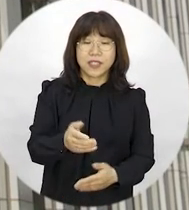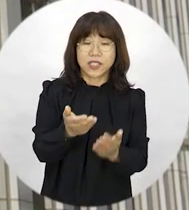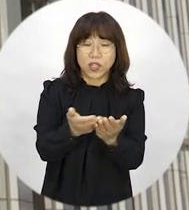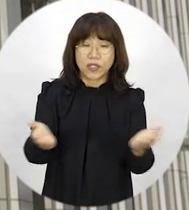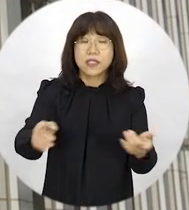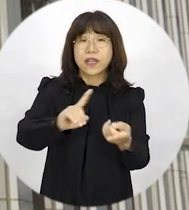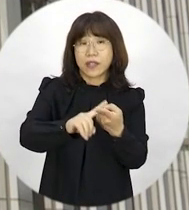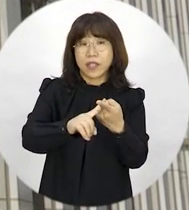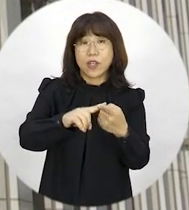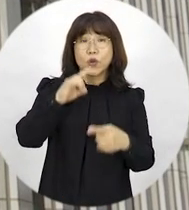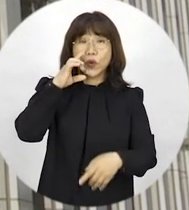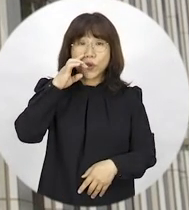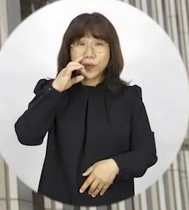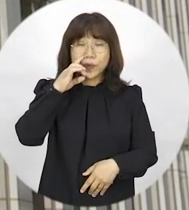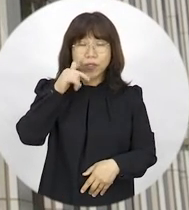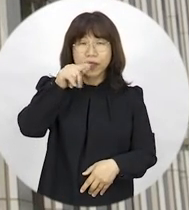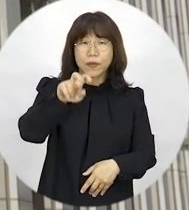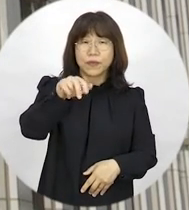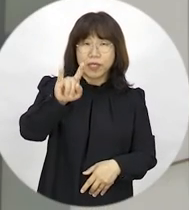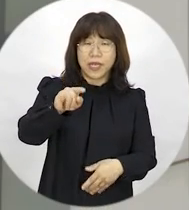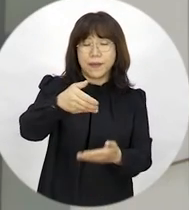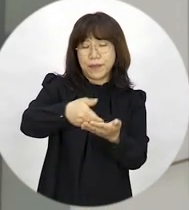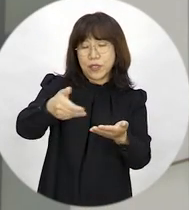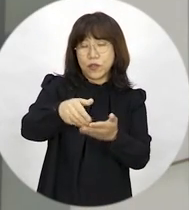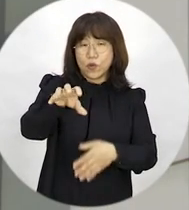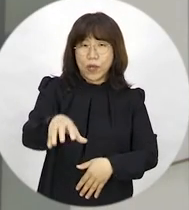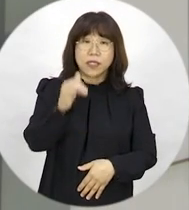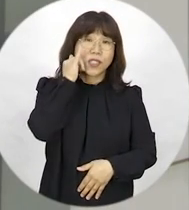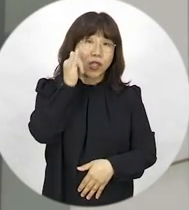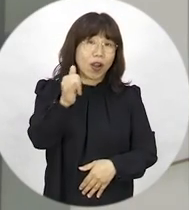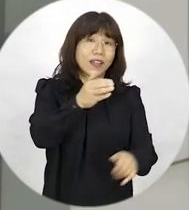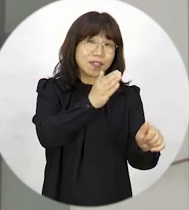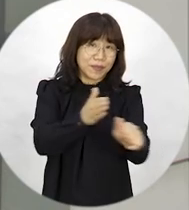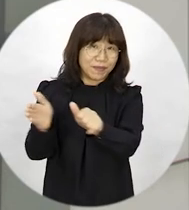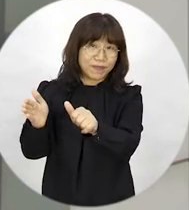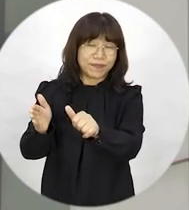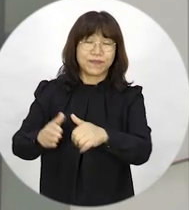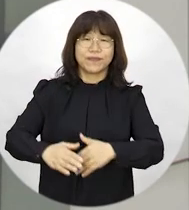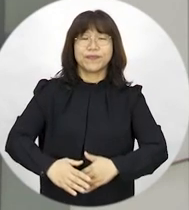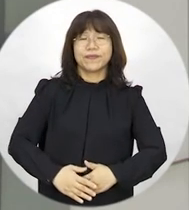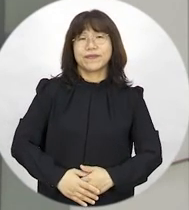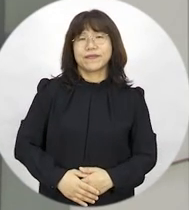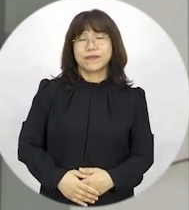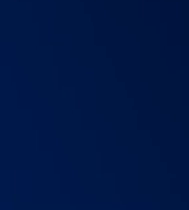기타 이번 전시에 대한 자세한 사항은 겸재정선 미술관으로 문의하면 됩니다.